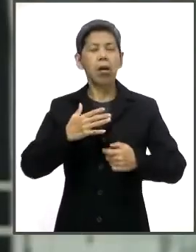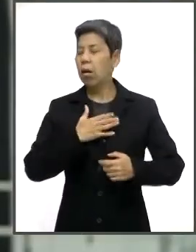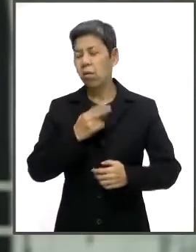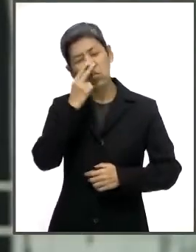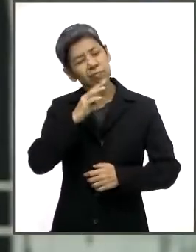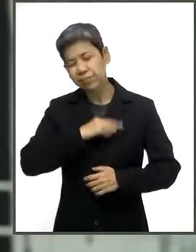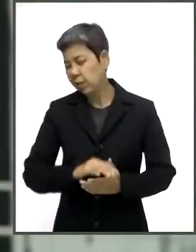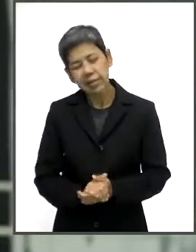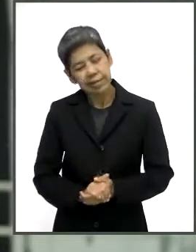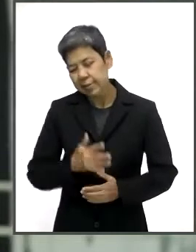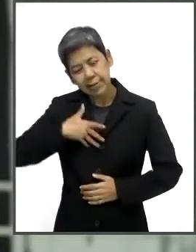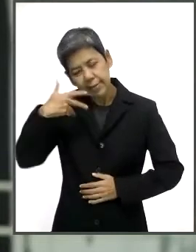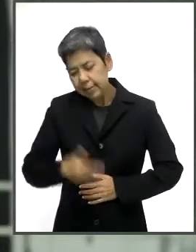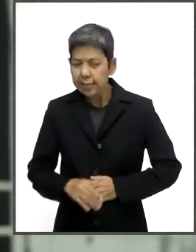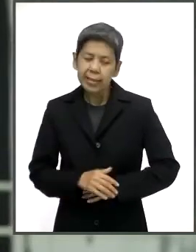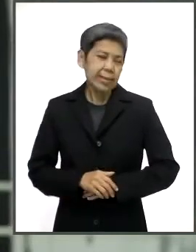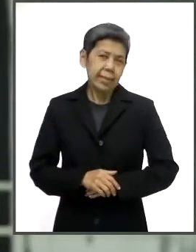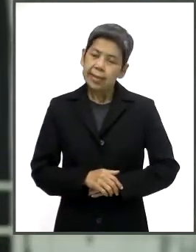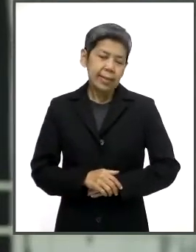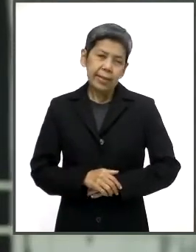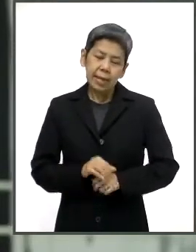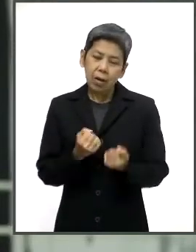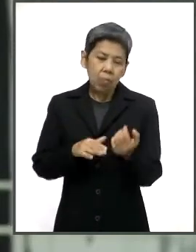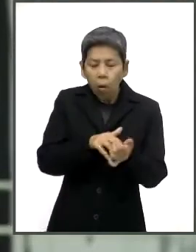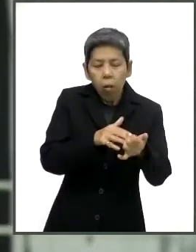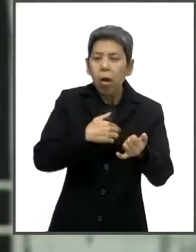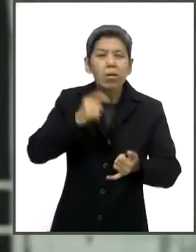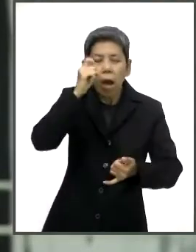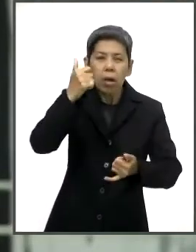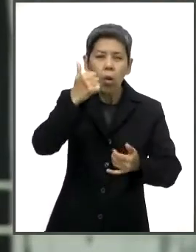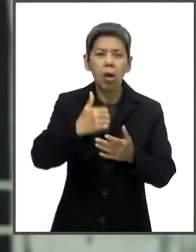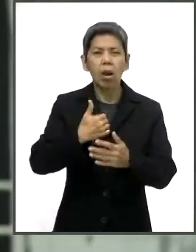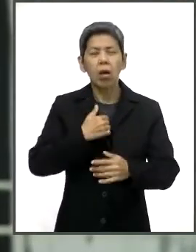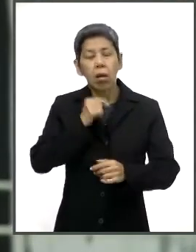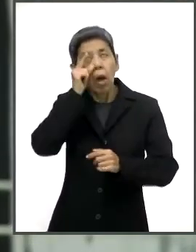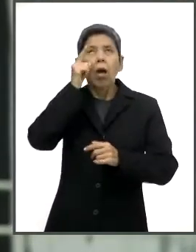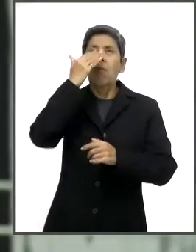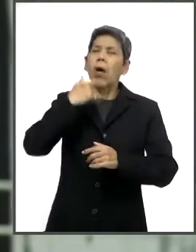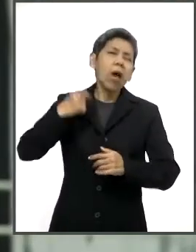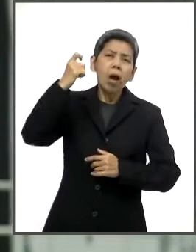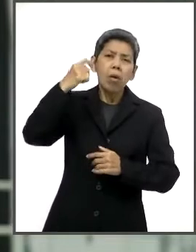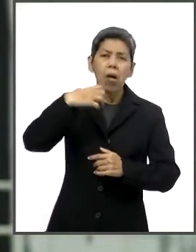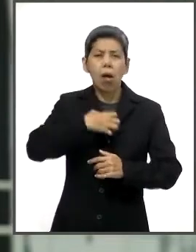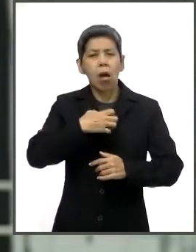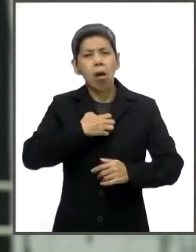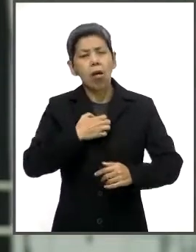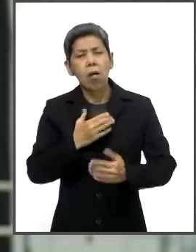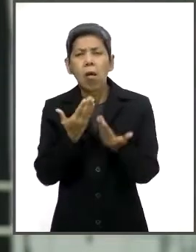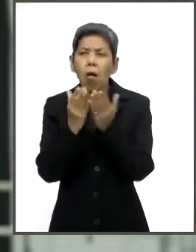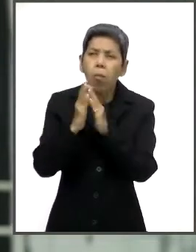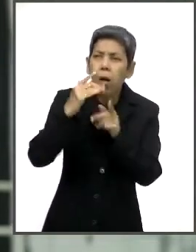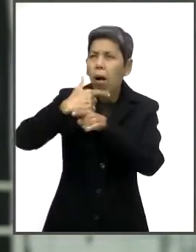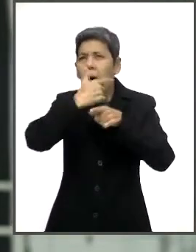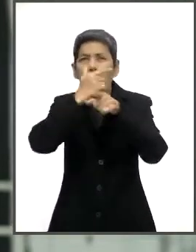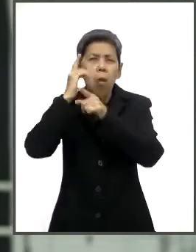ให้เรามองว่าทำไมเราทำไมรถชนแล้วทำไมเราไม่ตายไปเลยเราฟื้นมาทำไมเราสร้างความลำบากให้